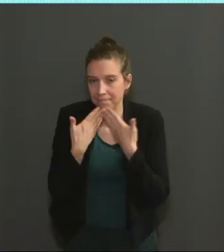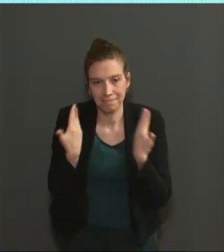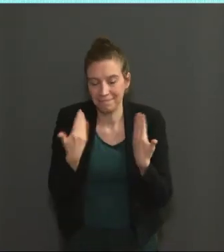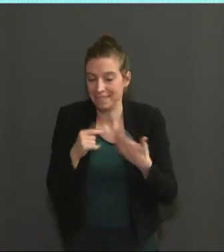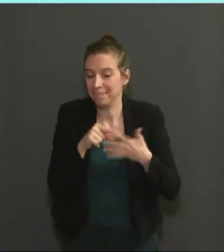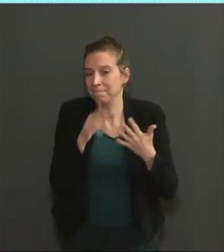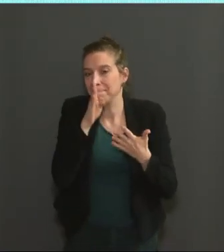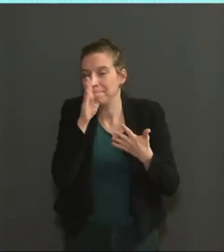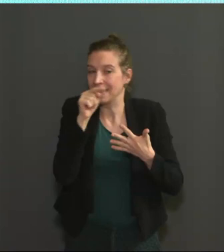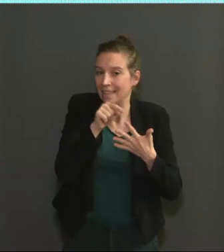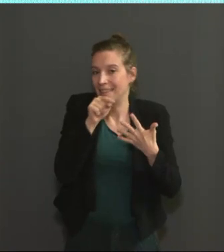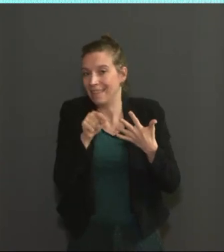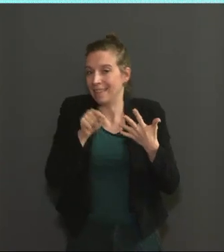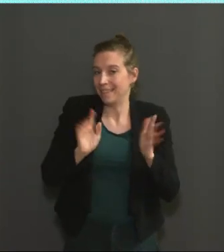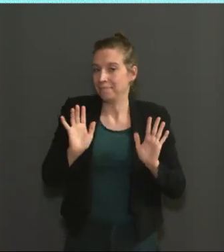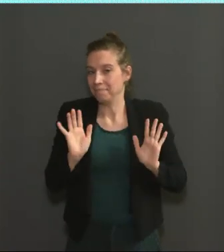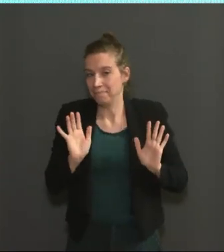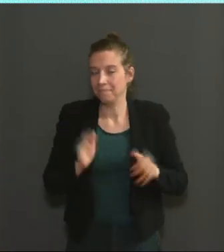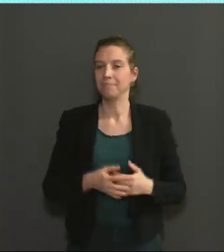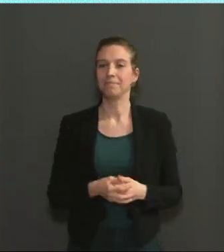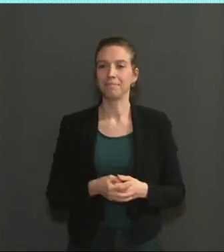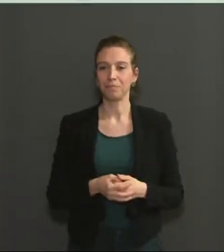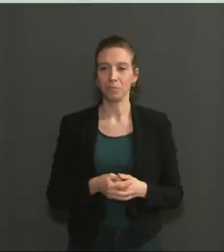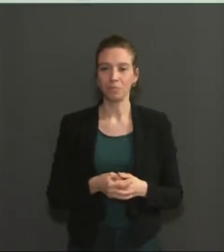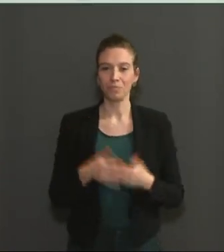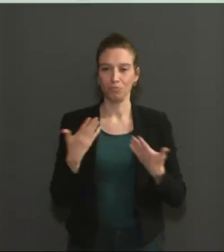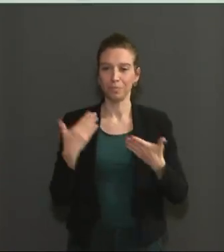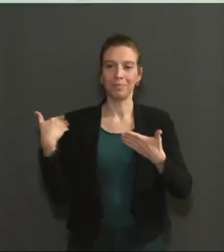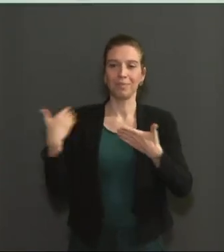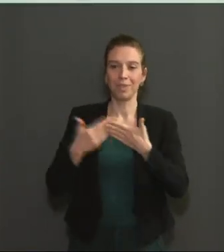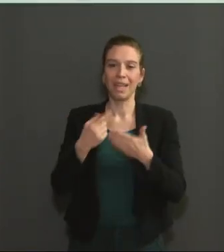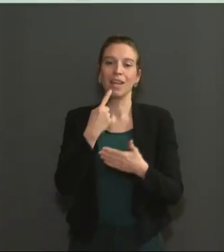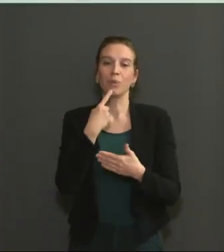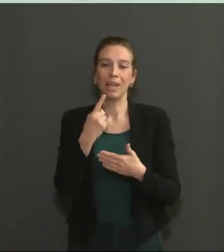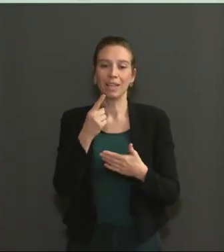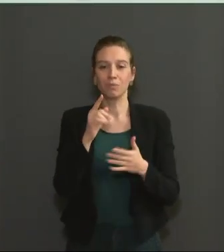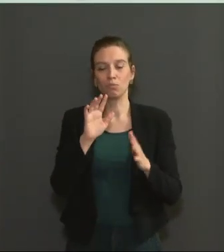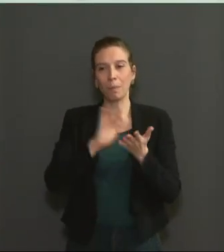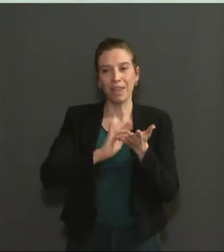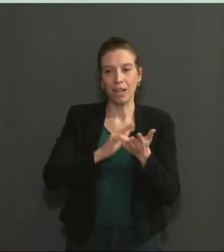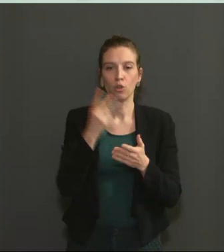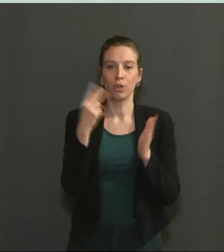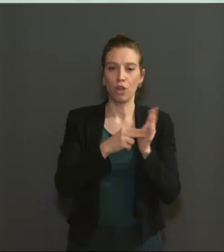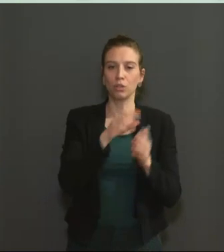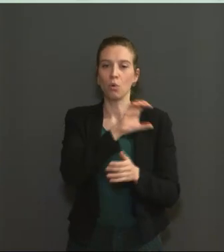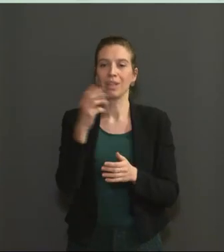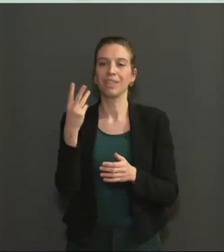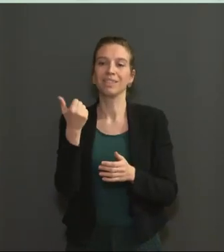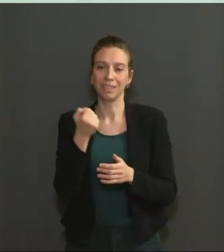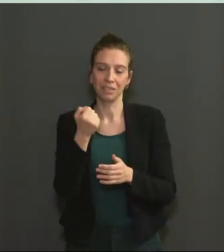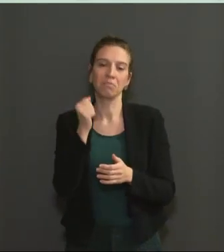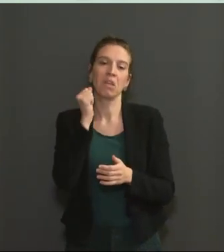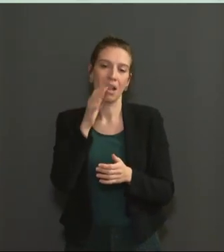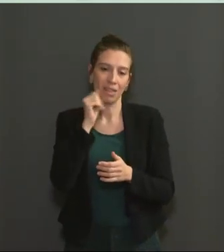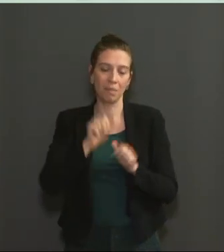data de afgelopen week werden er gemiddeld 263 nieuwe besmettingen per dag